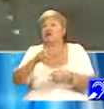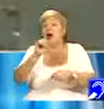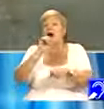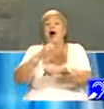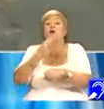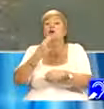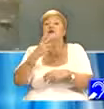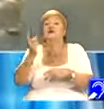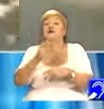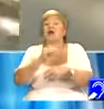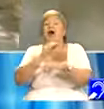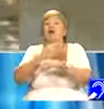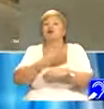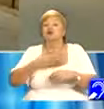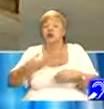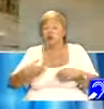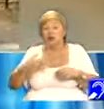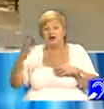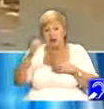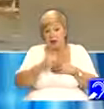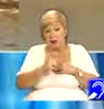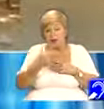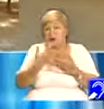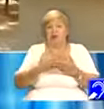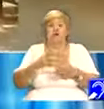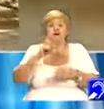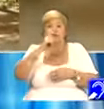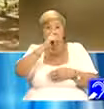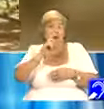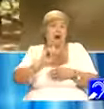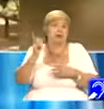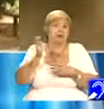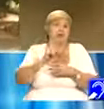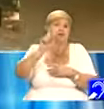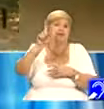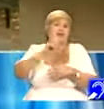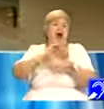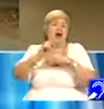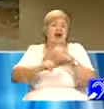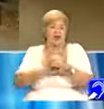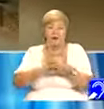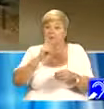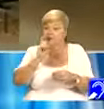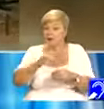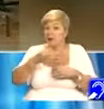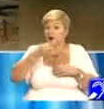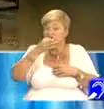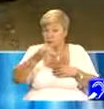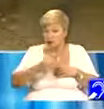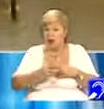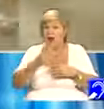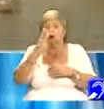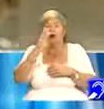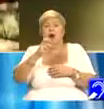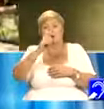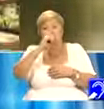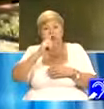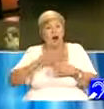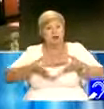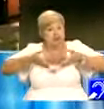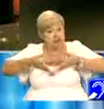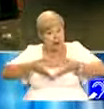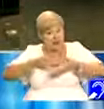deși amândoi sunt din județul Arad. Trebuie spus că, într-adevăr, vineri cei doi s-au prezentat aici la